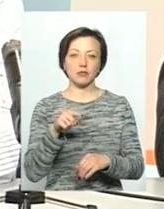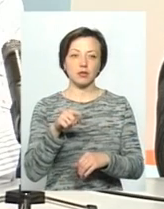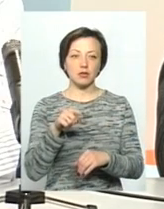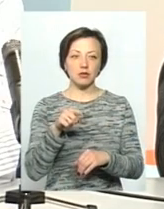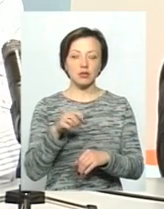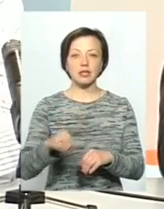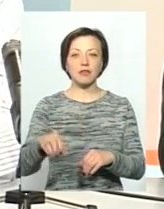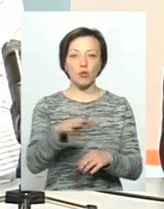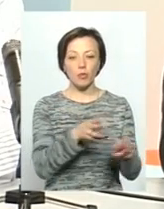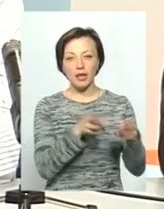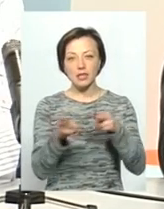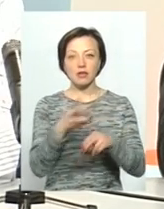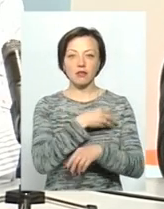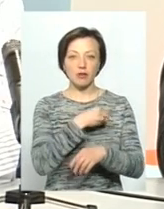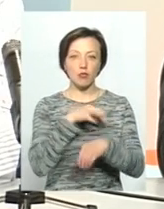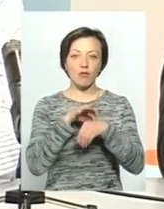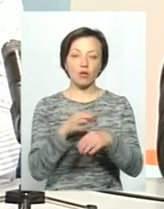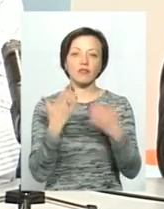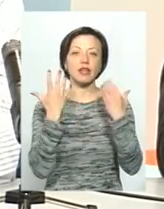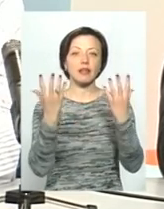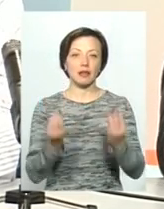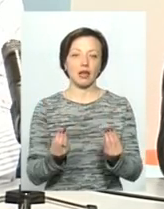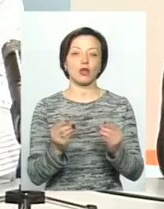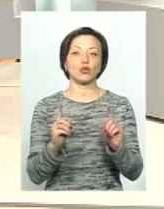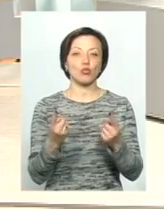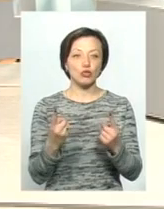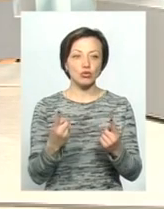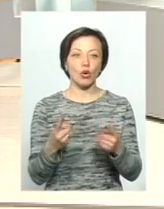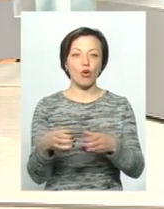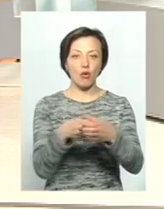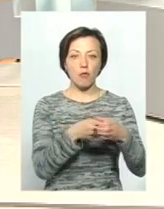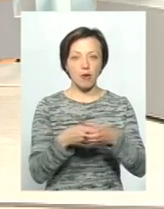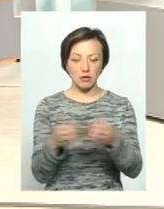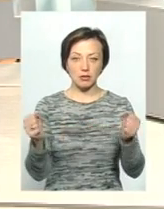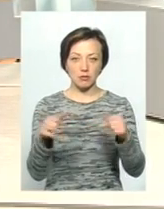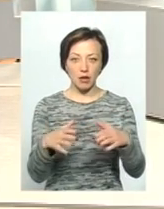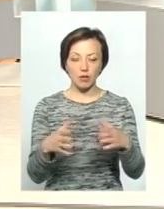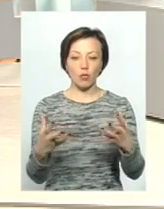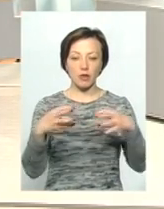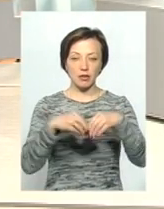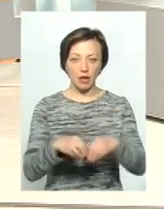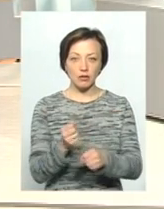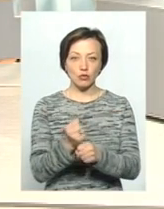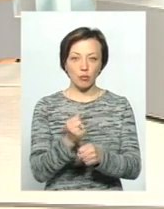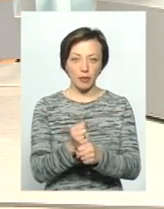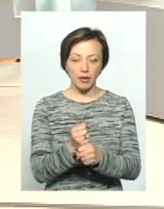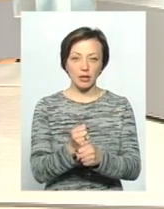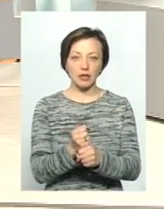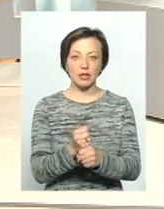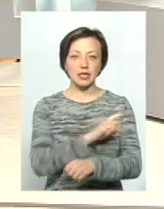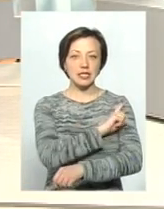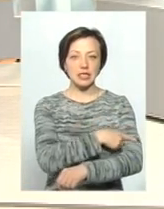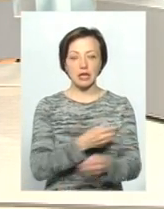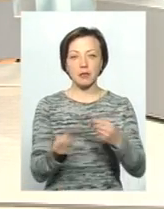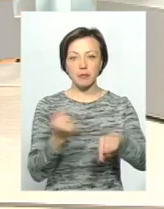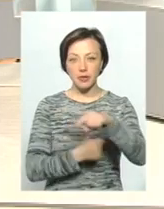з Європи їздять в Львов проводити вихідний день. Тому що громада зібралася, об'єднилася, вони зробили сильний бізнес,